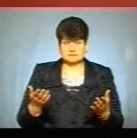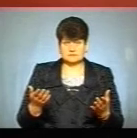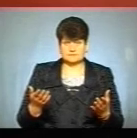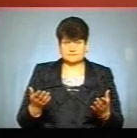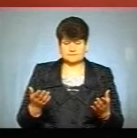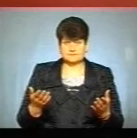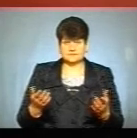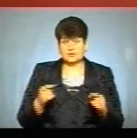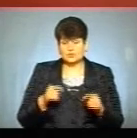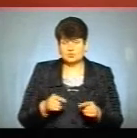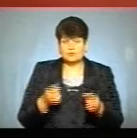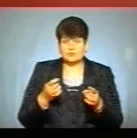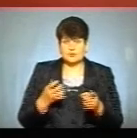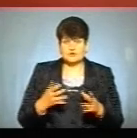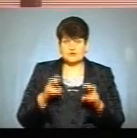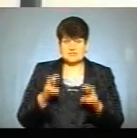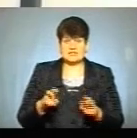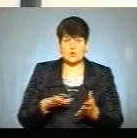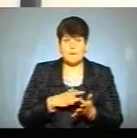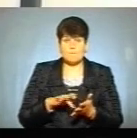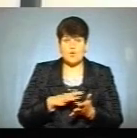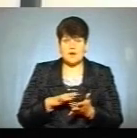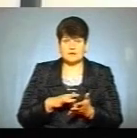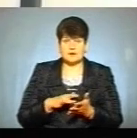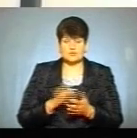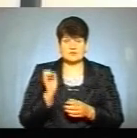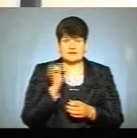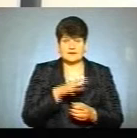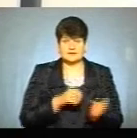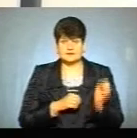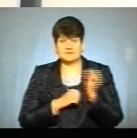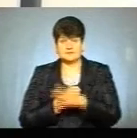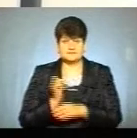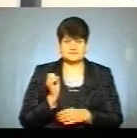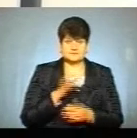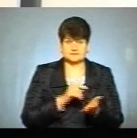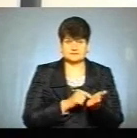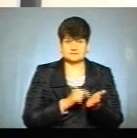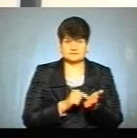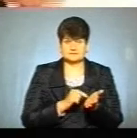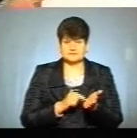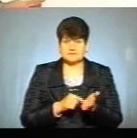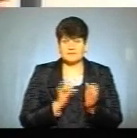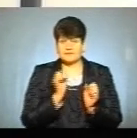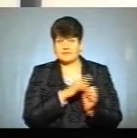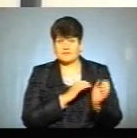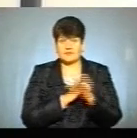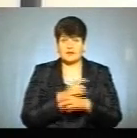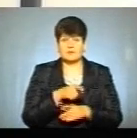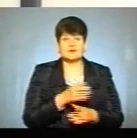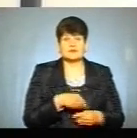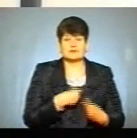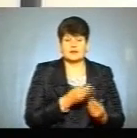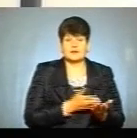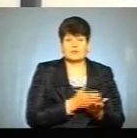тут просто сядуть бухгалтери, знаєте, і так будуть кидати один до одного тими калькуляторами чи папірчиками. Ми вам стільки надаємо послуг, ви